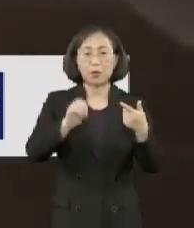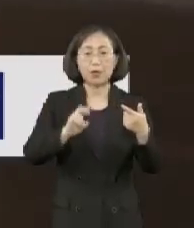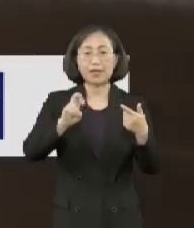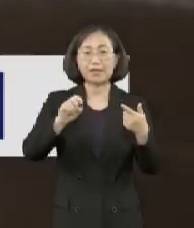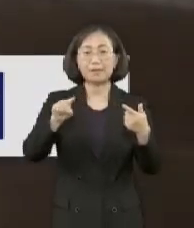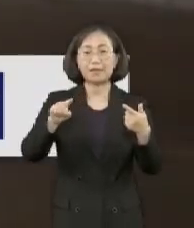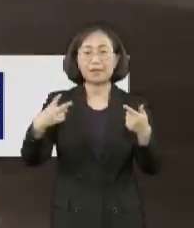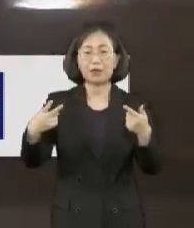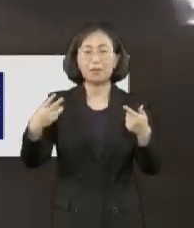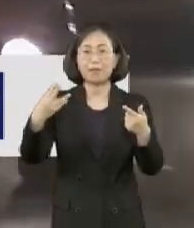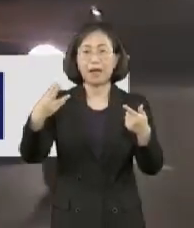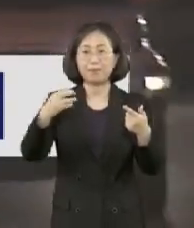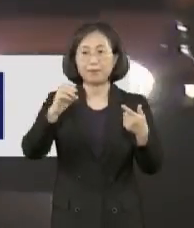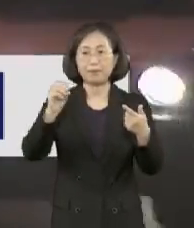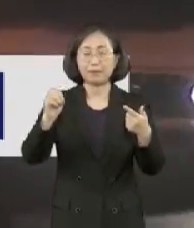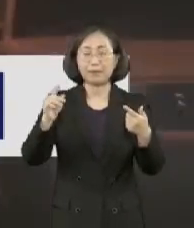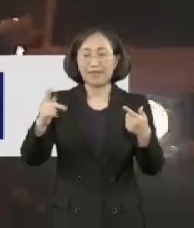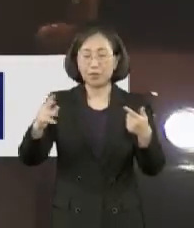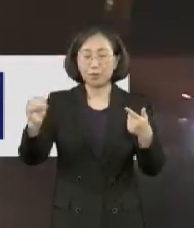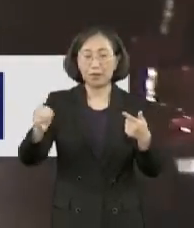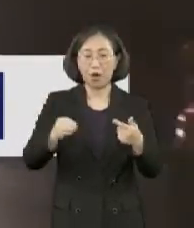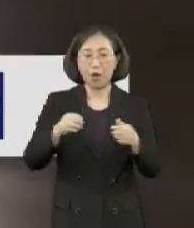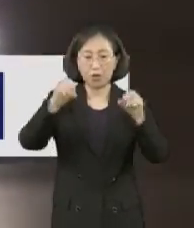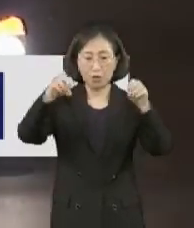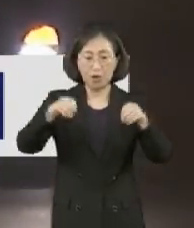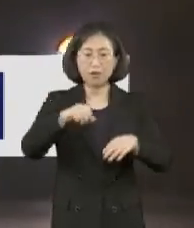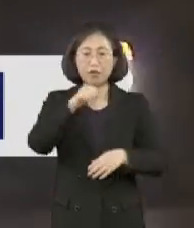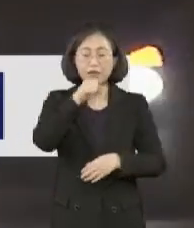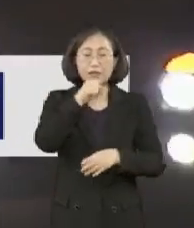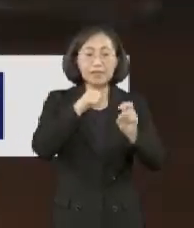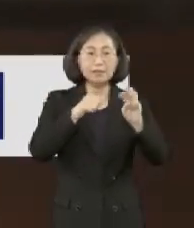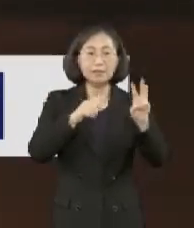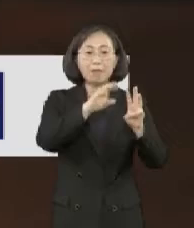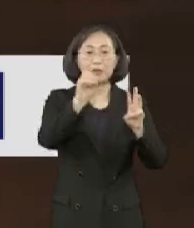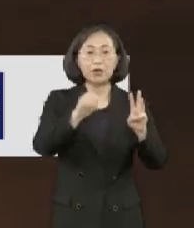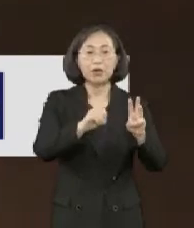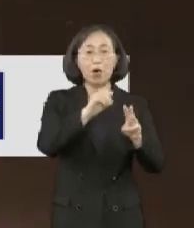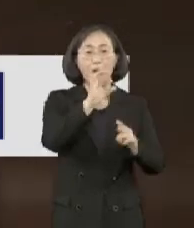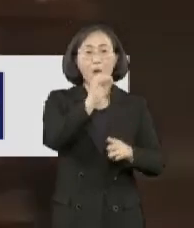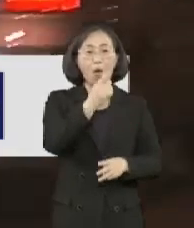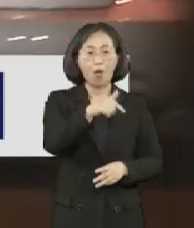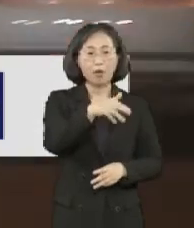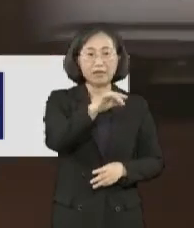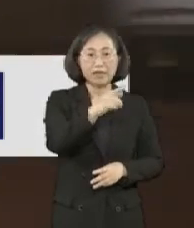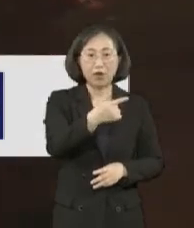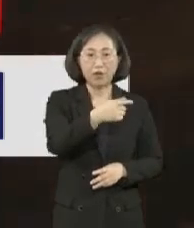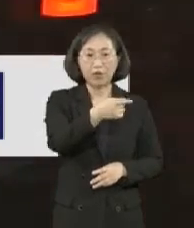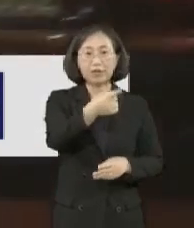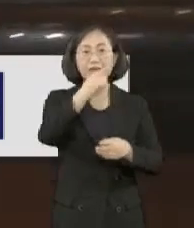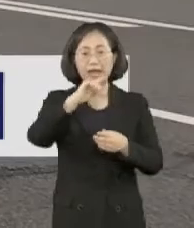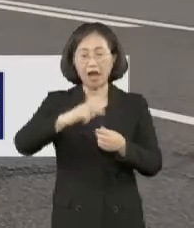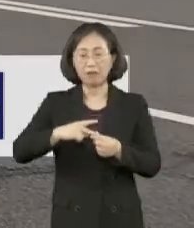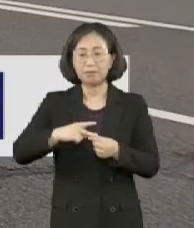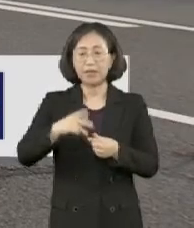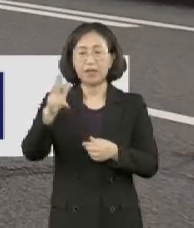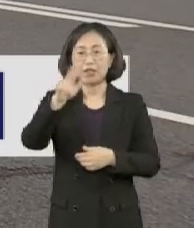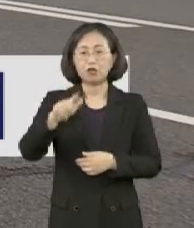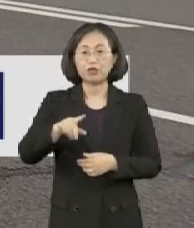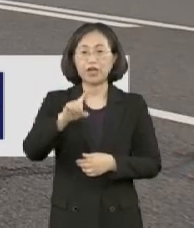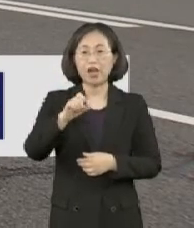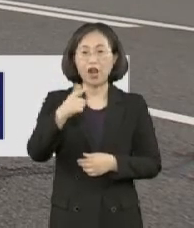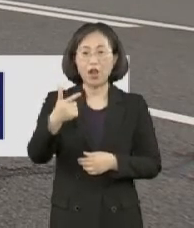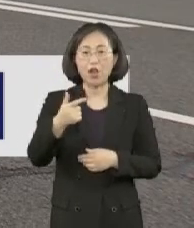21.3 km 에 그쵸 조명설치 우리 23% 인 옥산오창고속도로에 이어 전국 18개